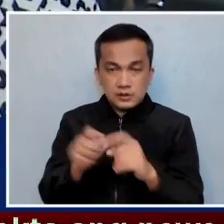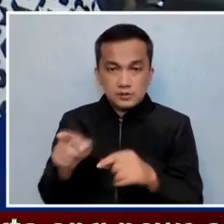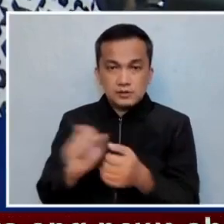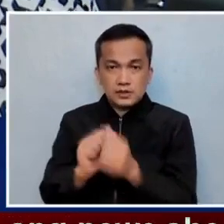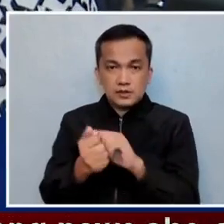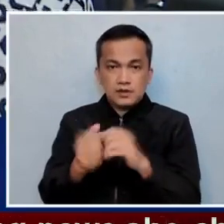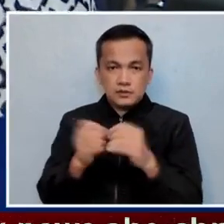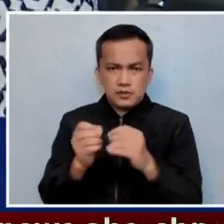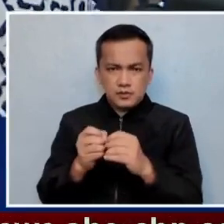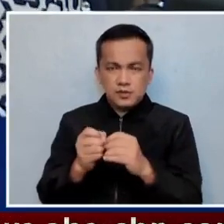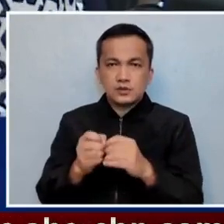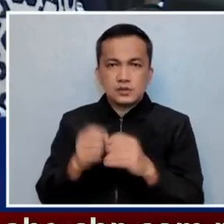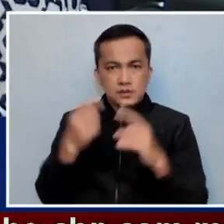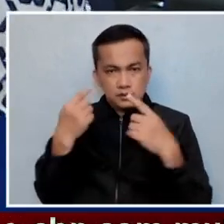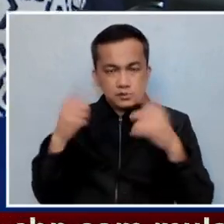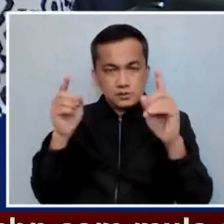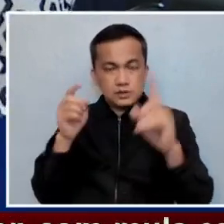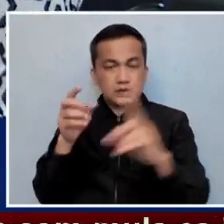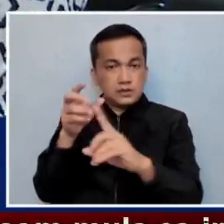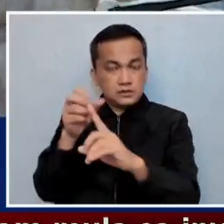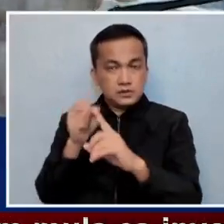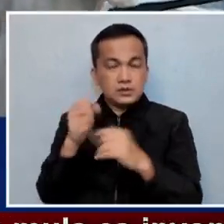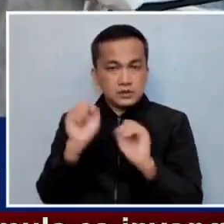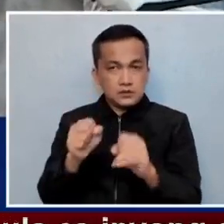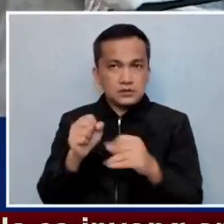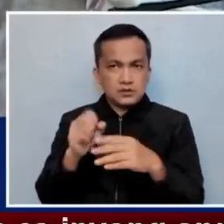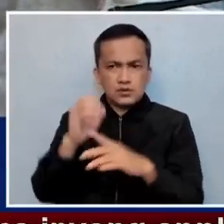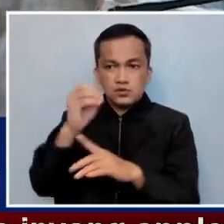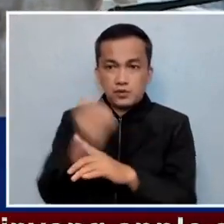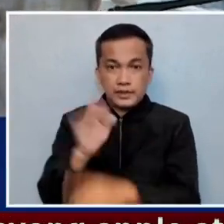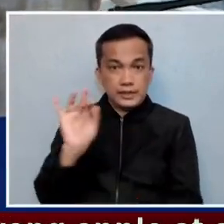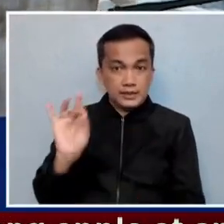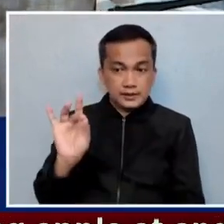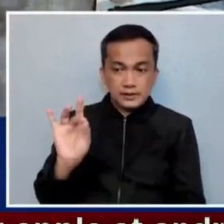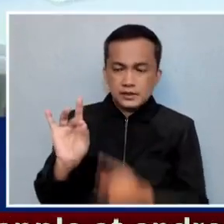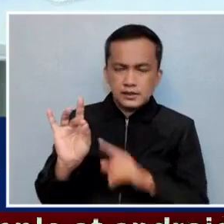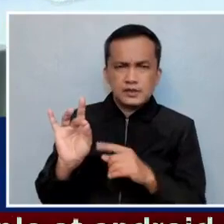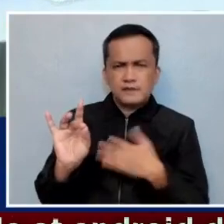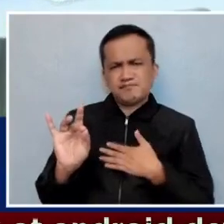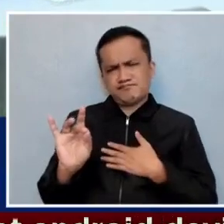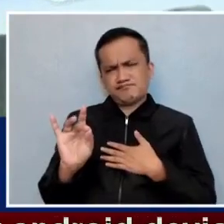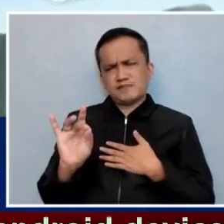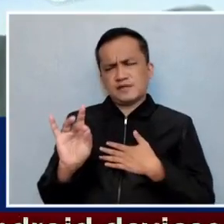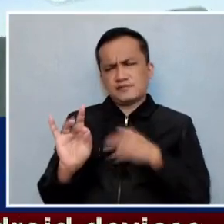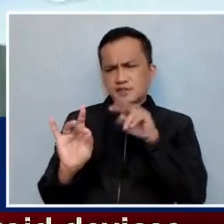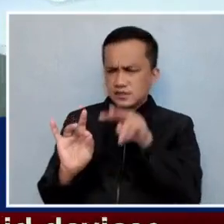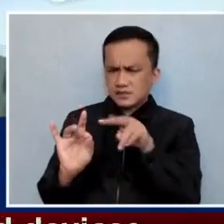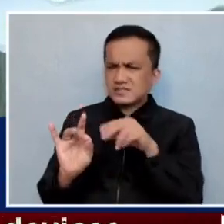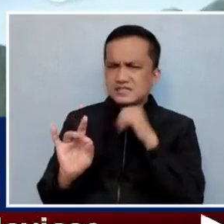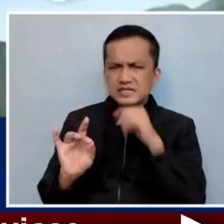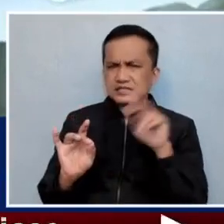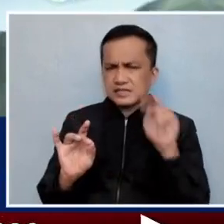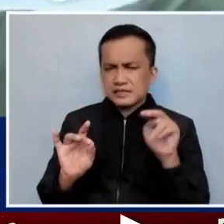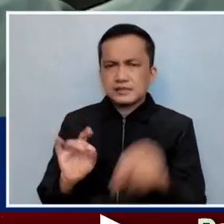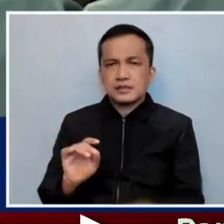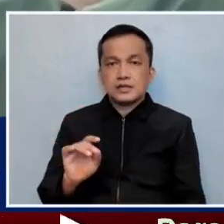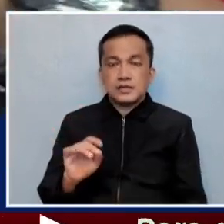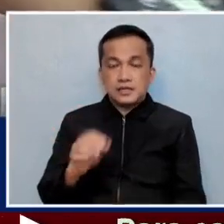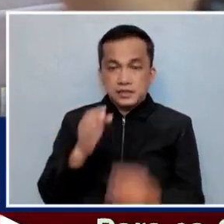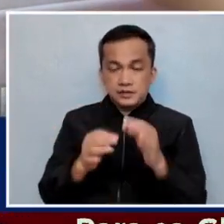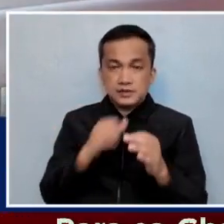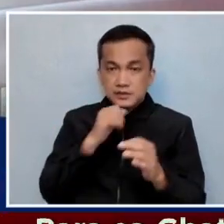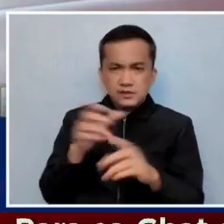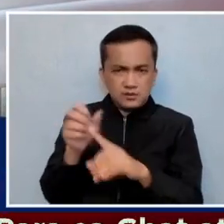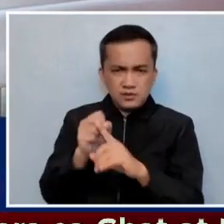more achievable pagdating ng October 8, sa tingin ko, hindi naman kailangan. Kung hindi natin ma-achieve,